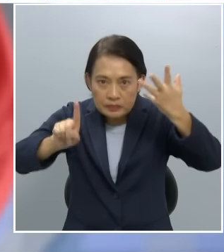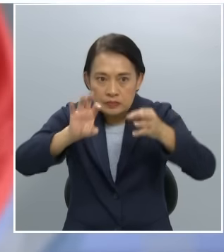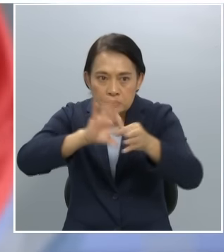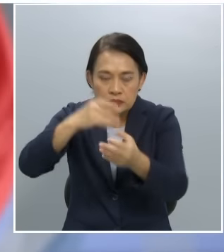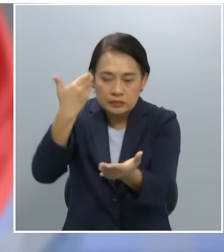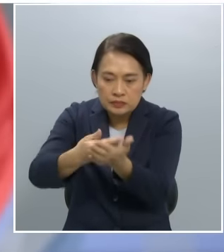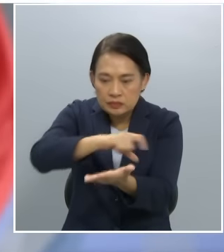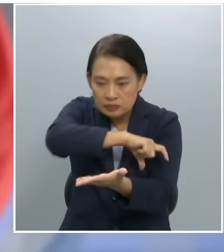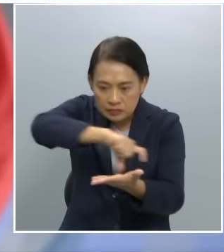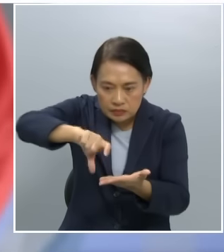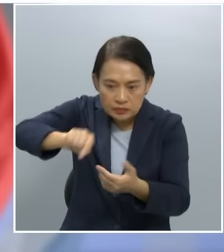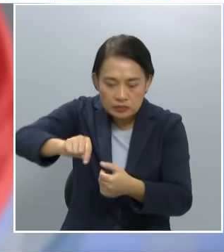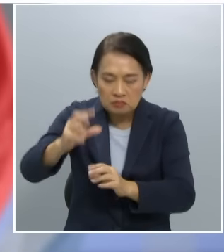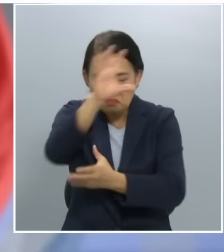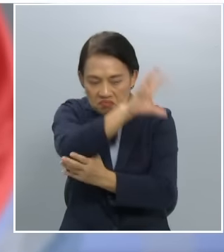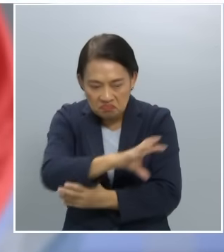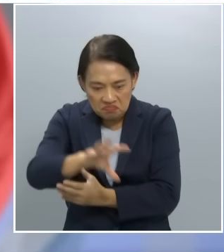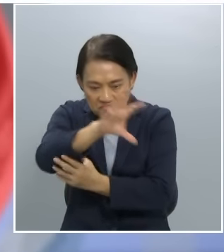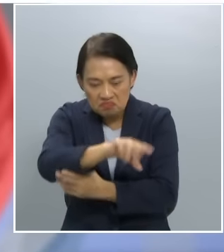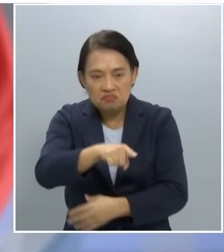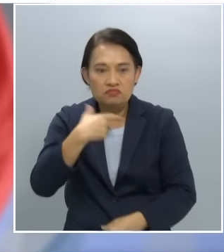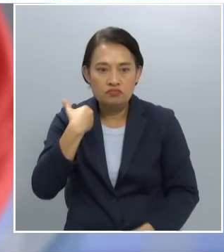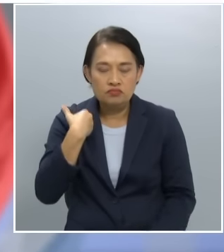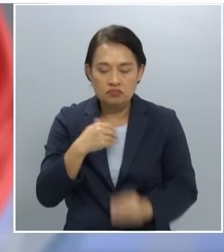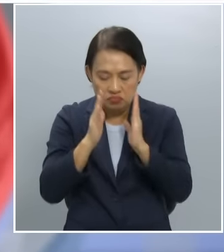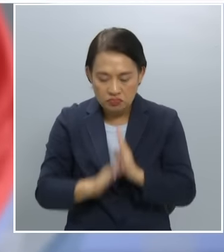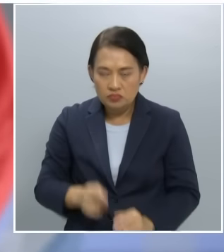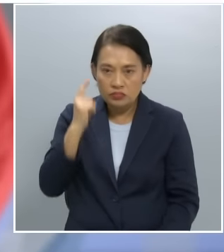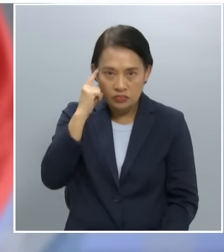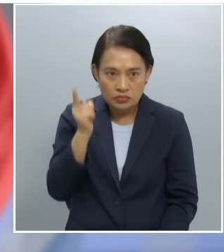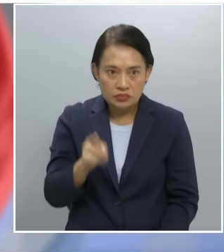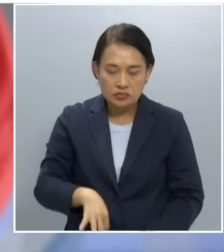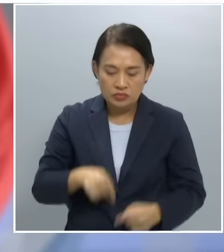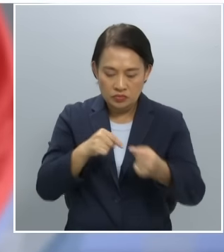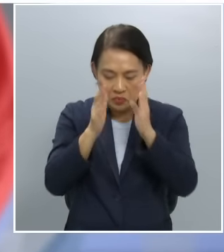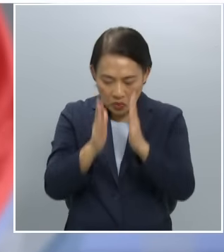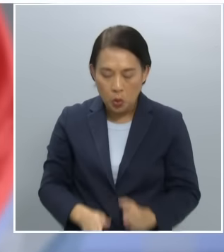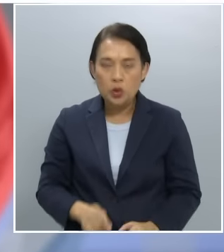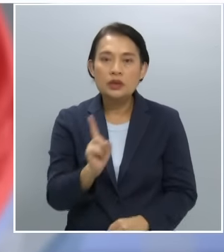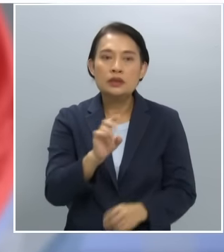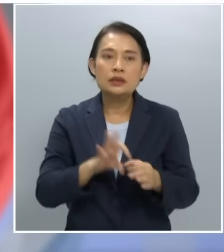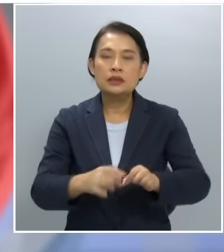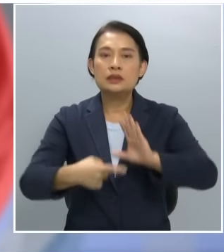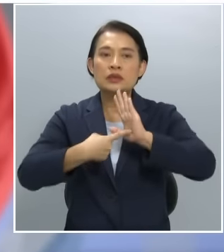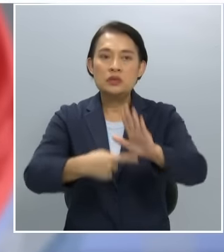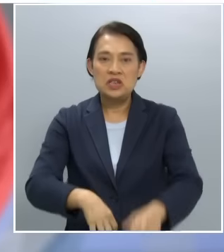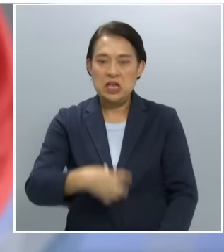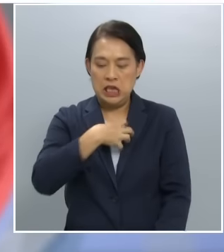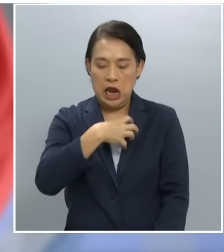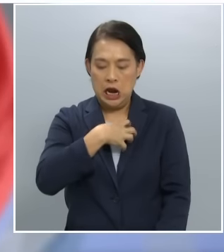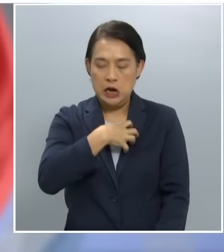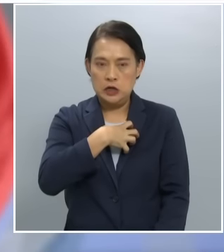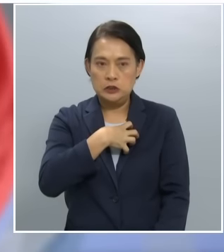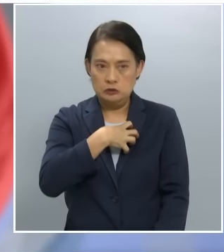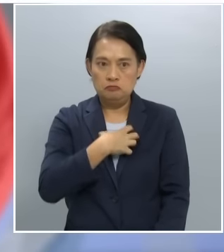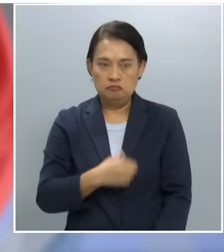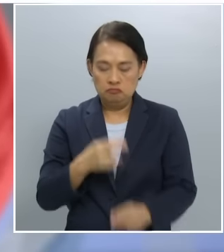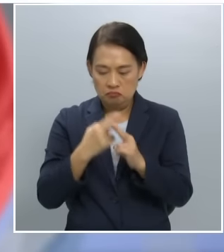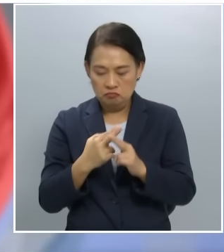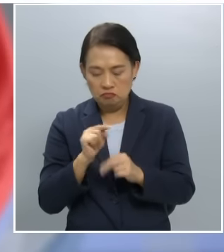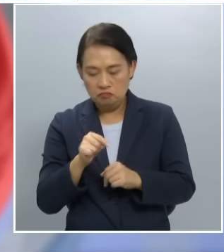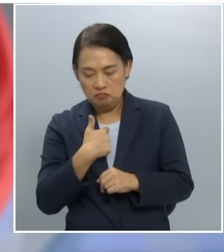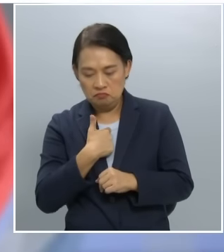แล้วมันมีวิธีการหลอกล่อค่ะคือคนเนี่ยเมันจะเอาจุดของคนเนี่ยนะฮะอย่างเช่นอยากออกรายการบางคนเสียหายมีความ